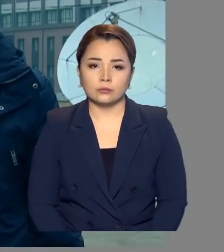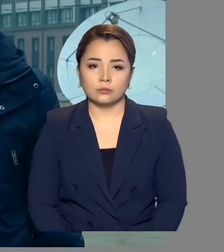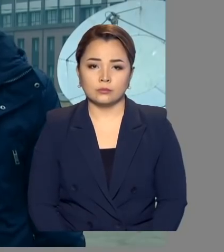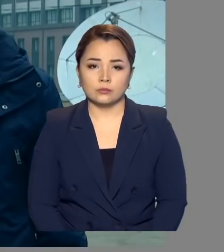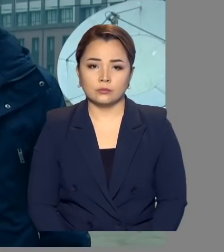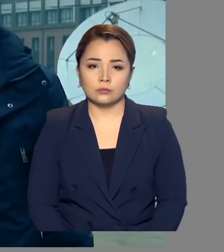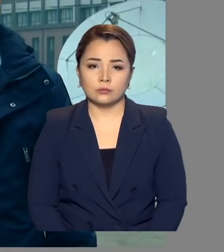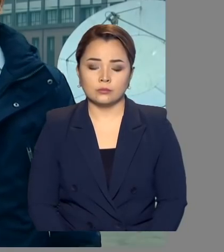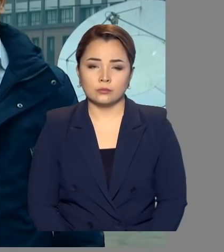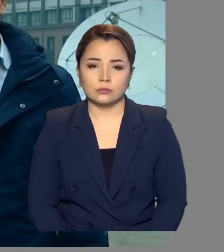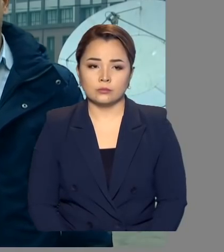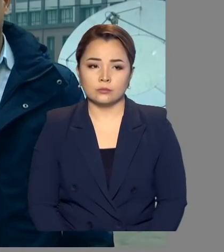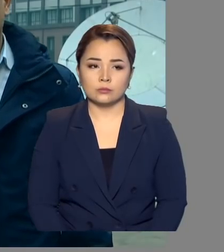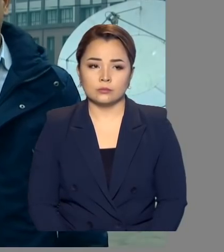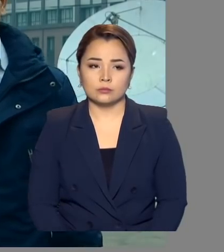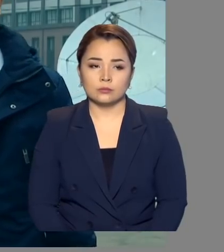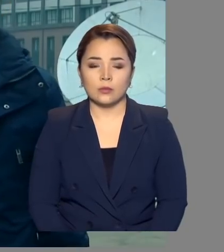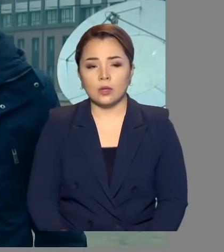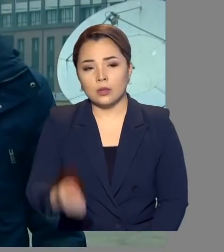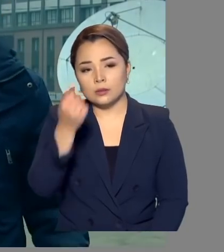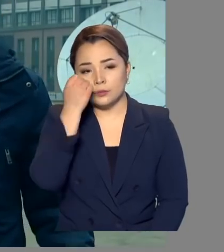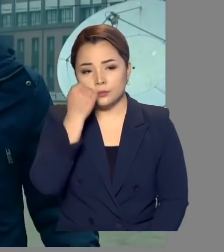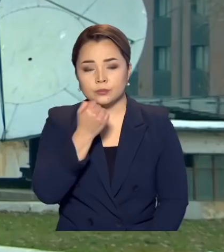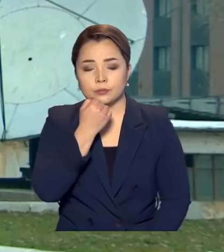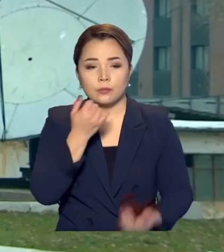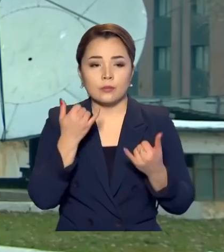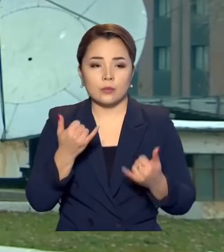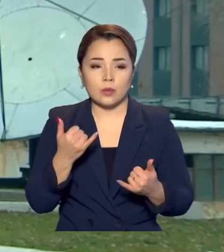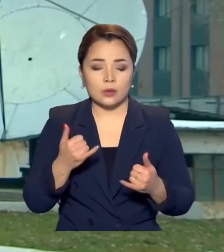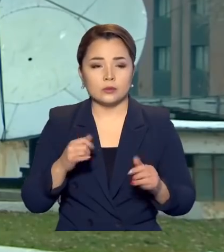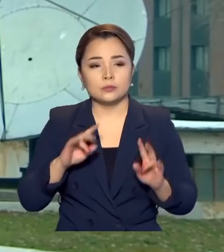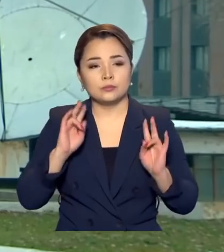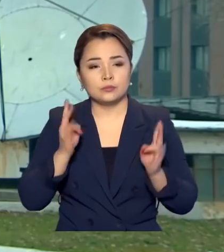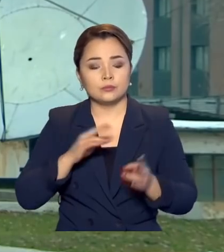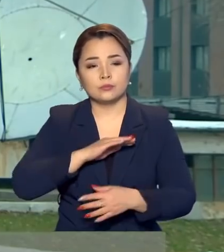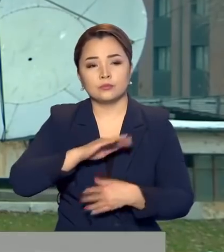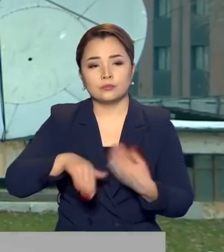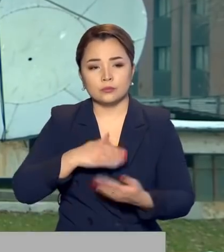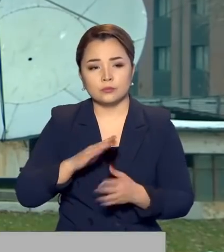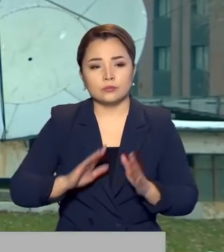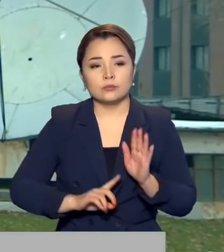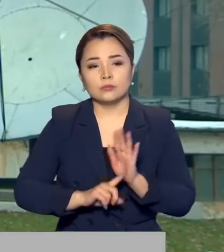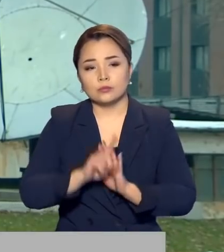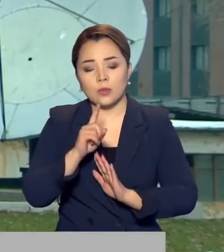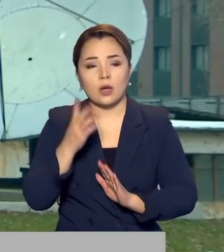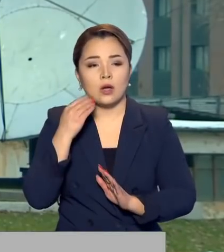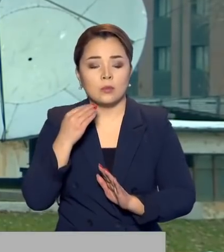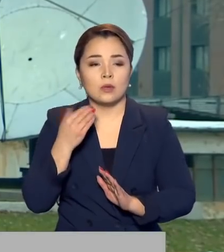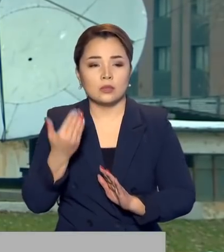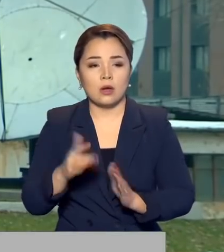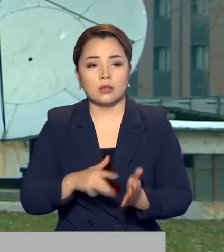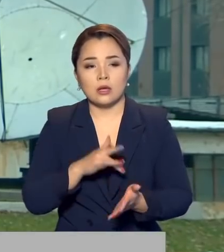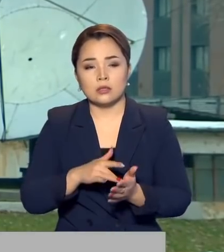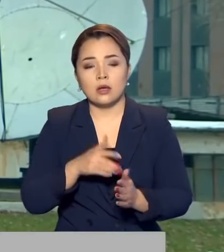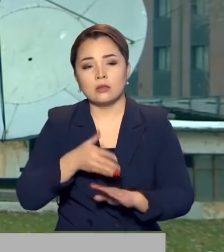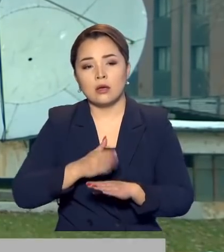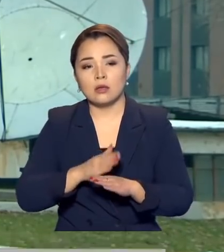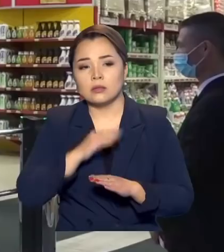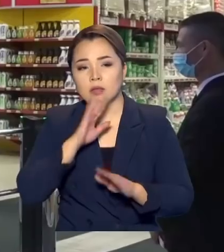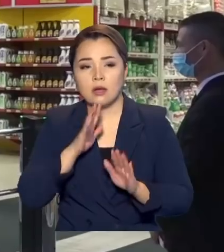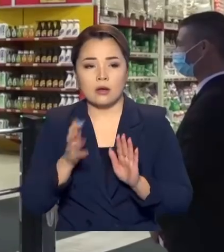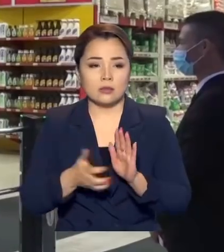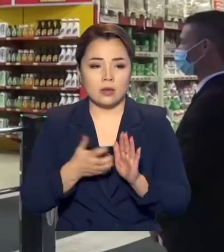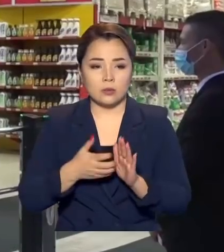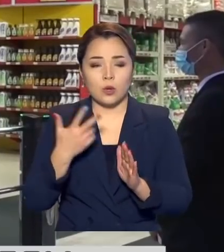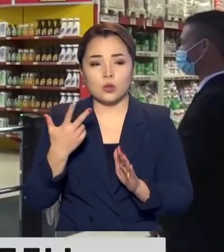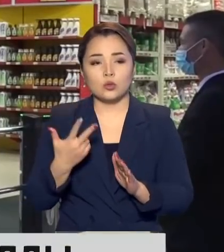Қуан. Рахмет, Армангүл. Алматыда дүрбелең басталғалы дүкендерде нан тапшылығы байқалған болатын. Кеше қала әкімдігі бұл мәселе